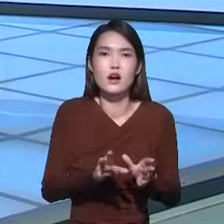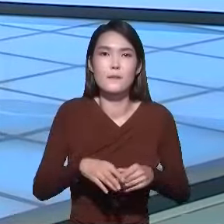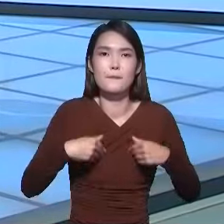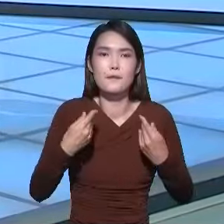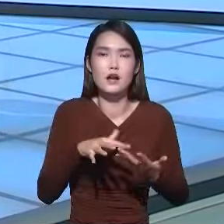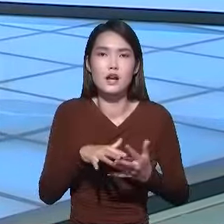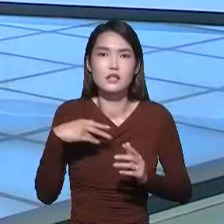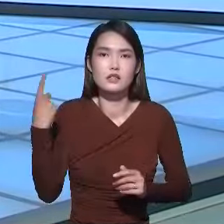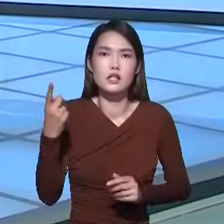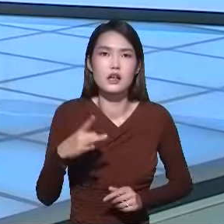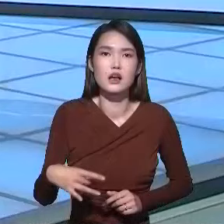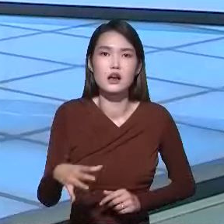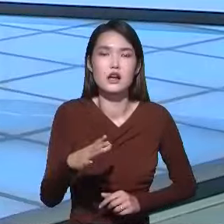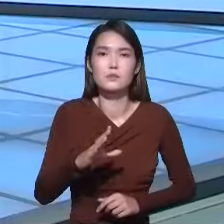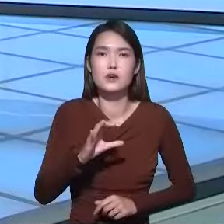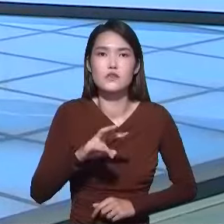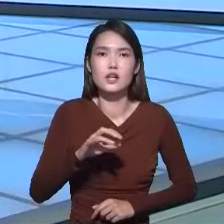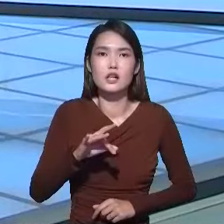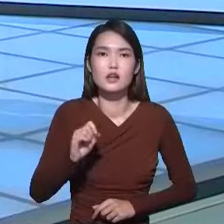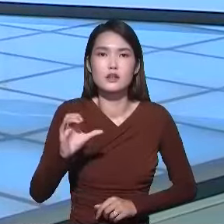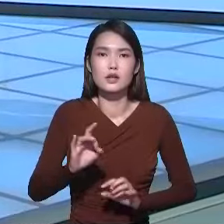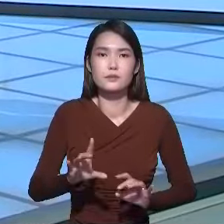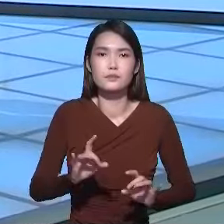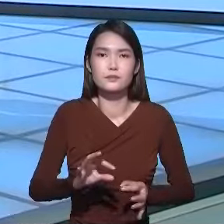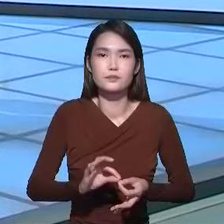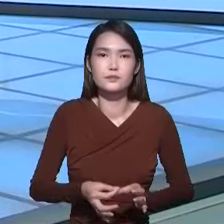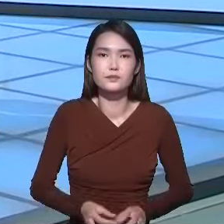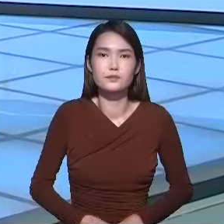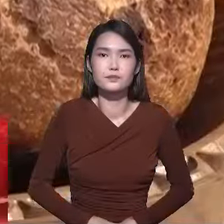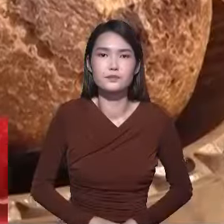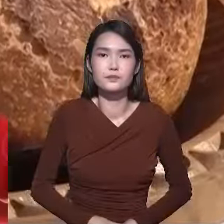представителями сельского хозяйства региона. Светлана Султангиреева расскажет подробнее.